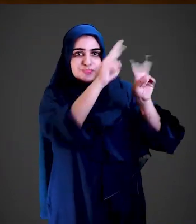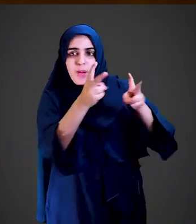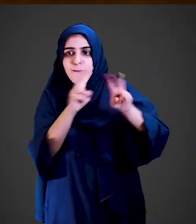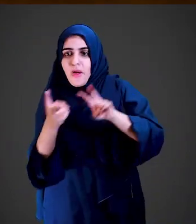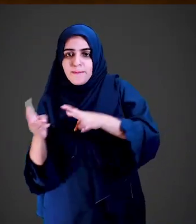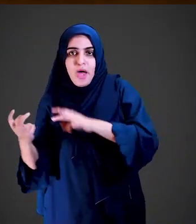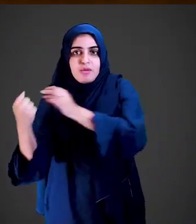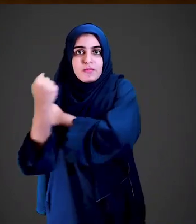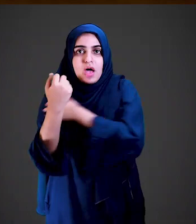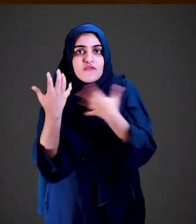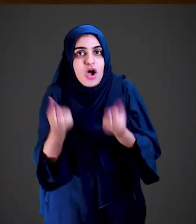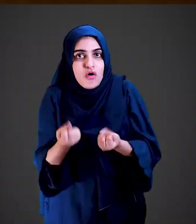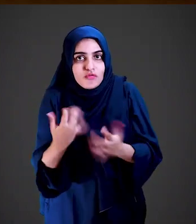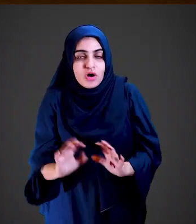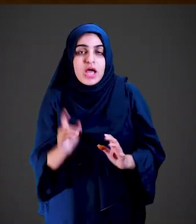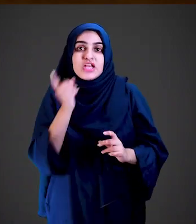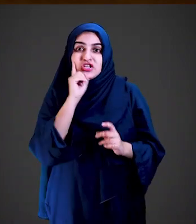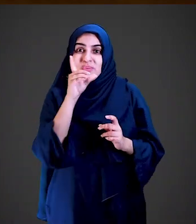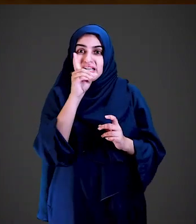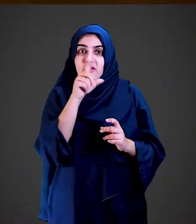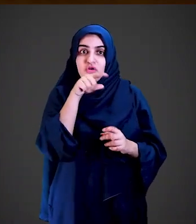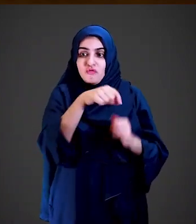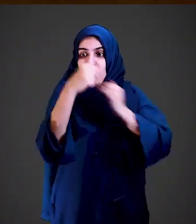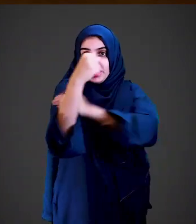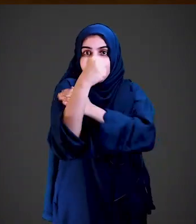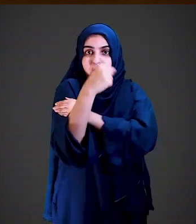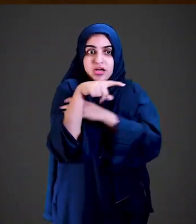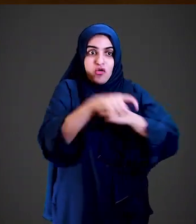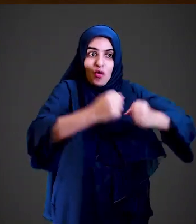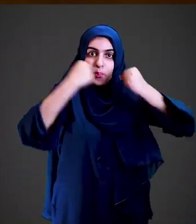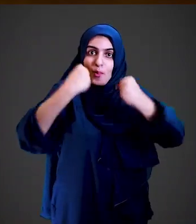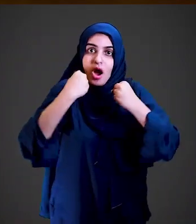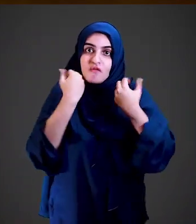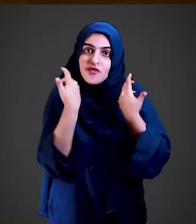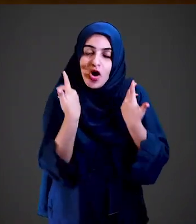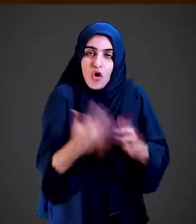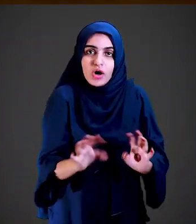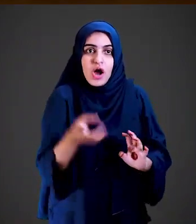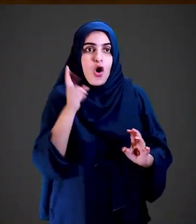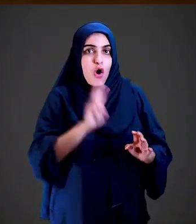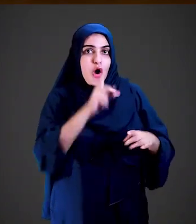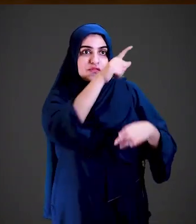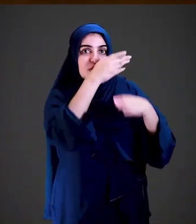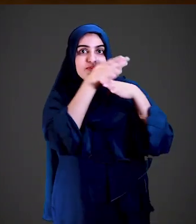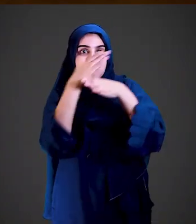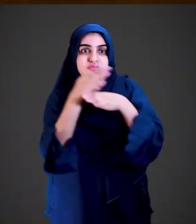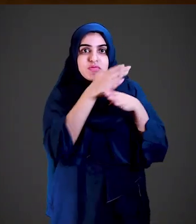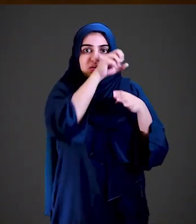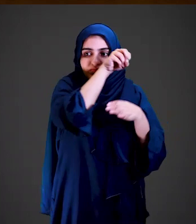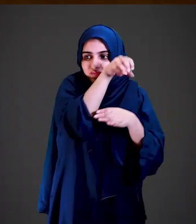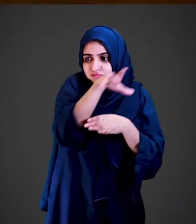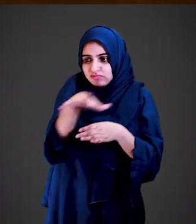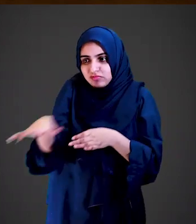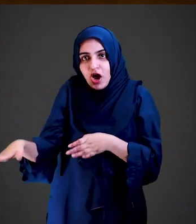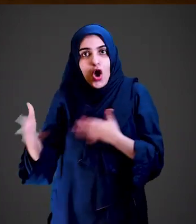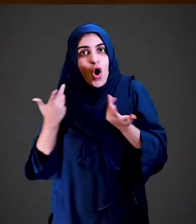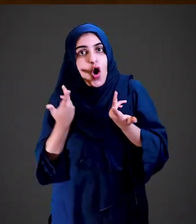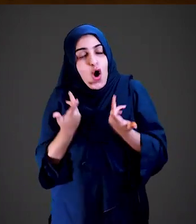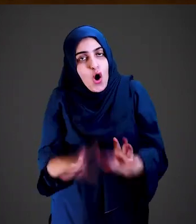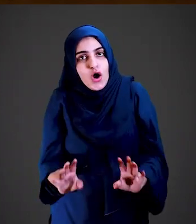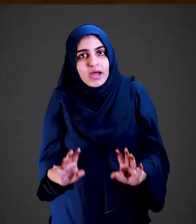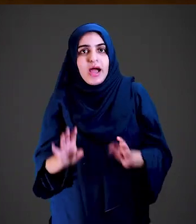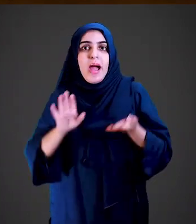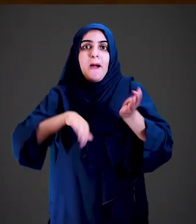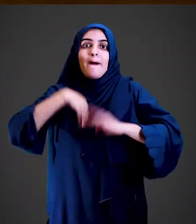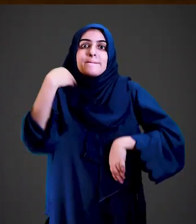دیا ہے جب آپ ڈیولیوشن کو مضبوط کرتے ہیں اور آپ کی جو پاورز ہیں وہ آٹومیٹیکلی نیچے تک چلی جاتی ہیں تو جو